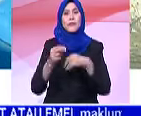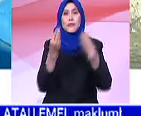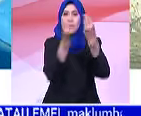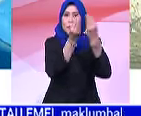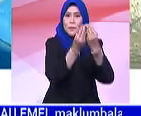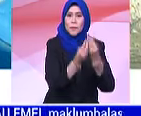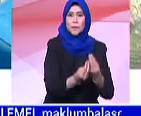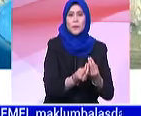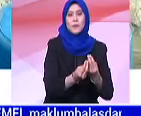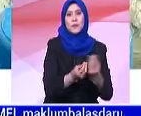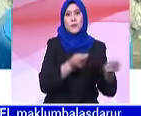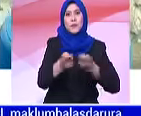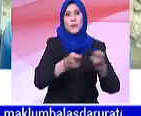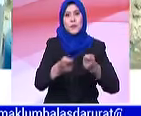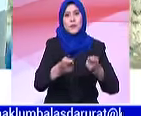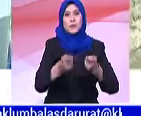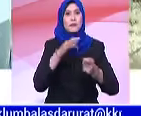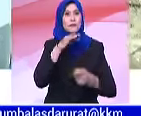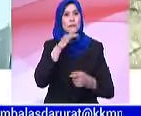Jabatan Pengurusan Sisa Pepejal Negara,